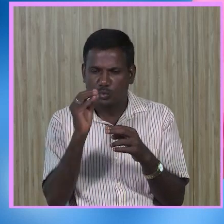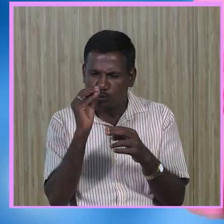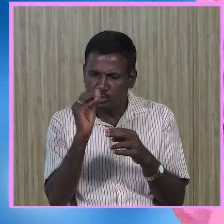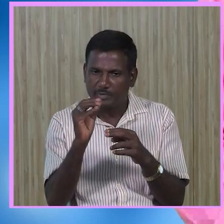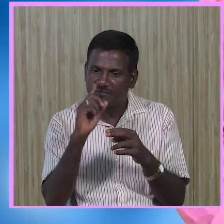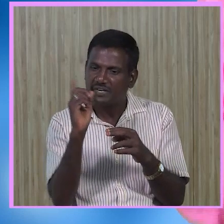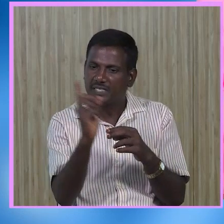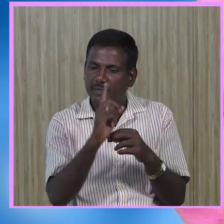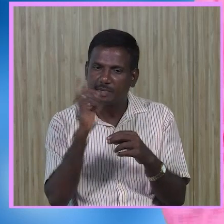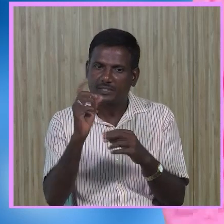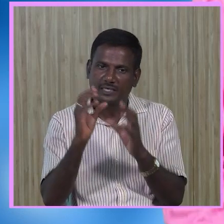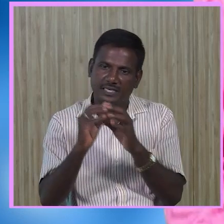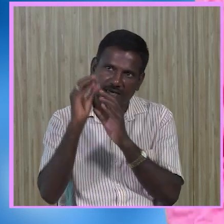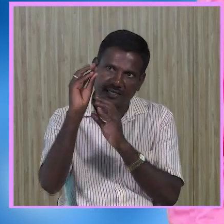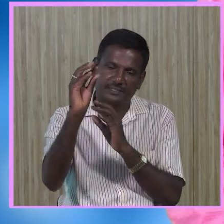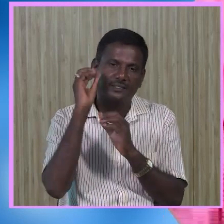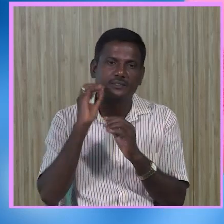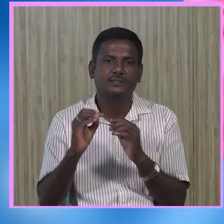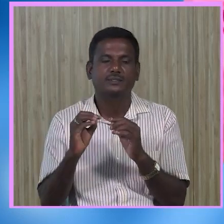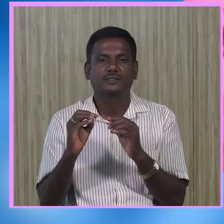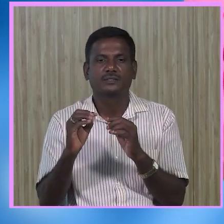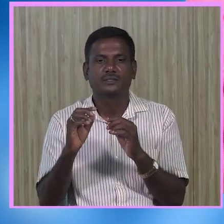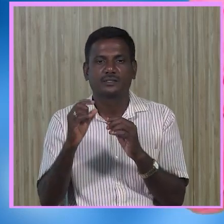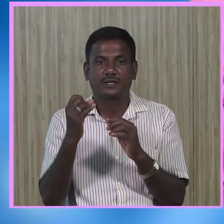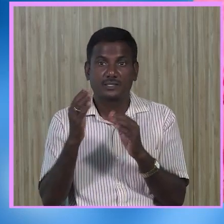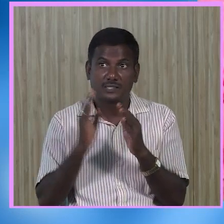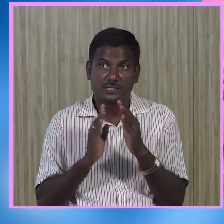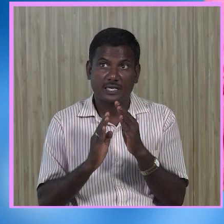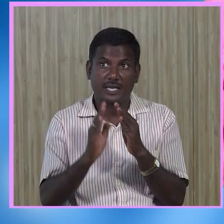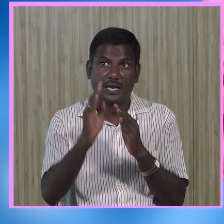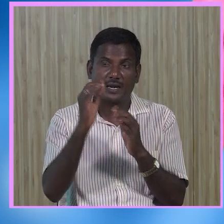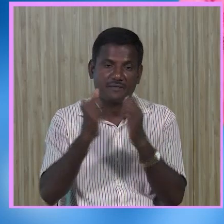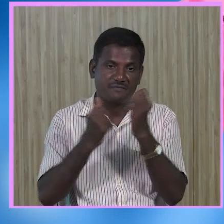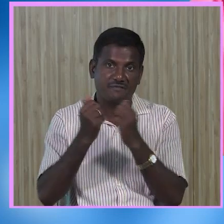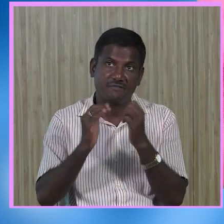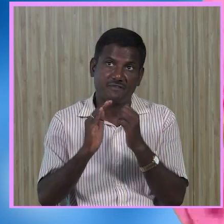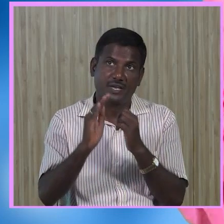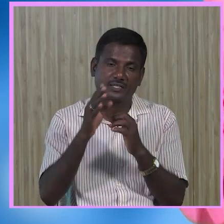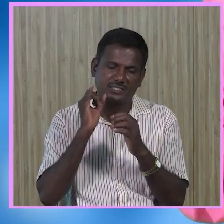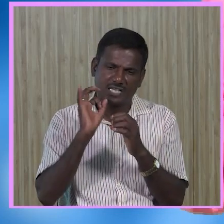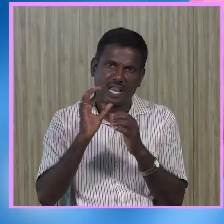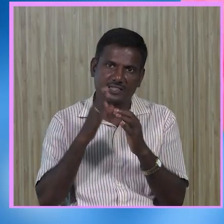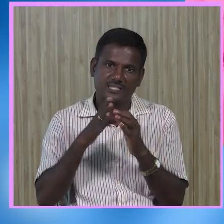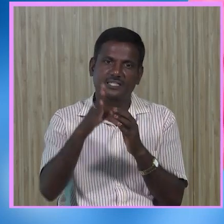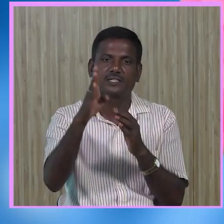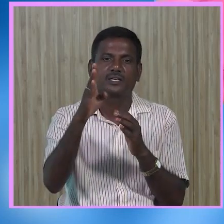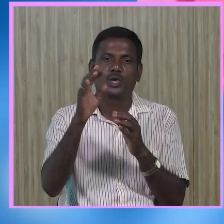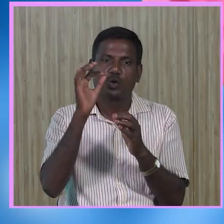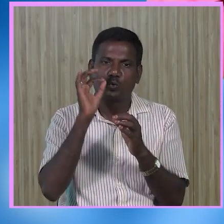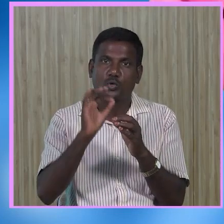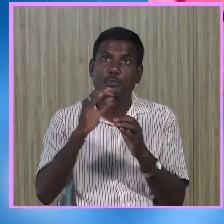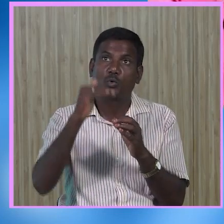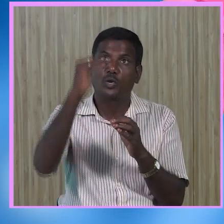குறிப்பிட்ட வட்டப்பாதையில் நிலை நிறுத்தணும்னா சரியான வேகத்தில் சரியான திசையில்